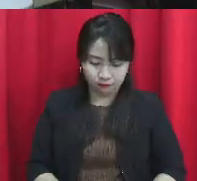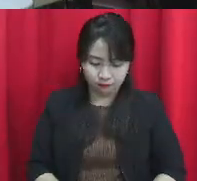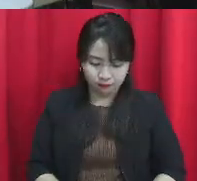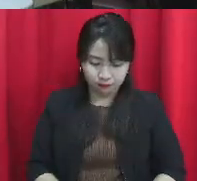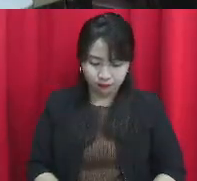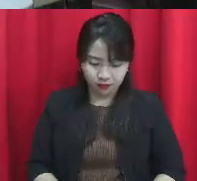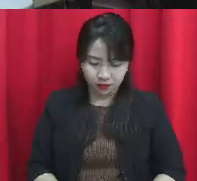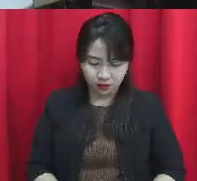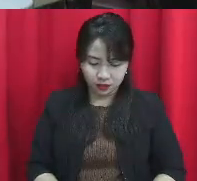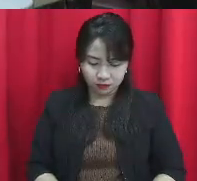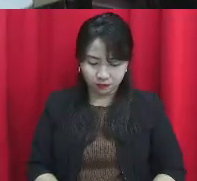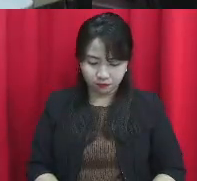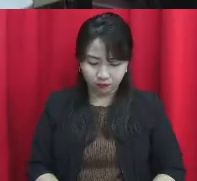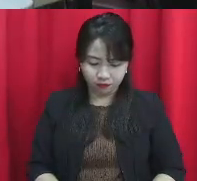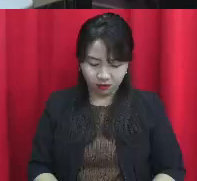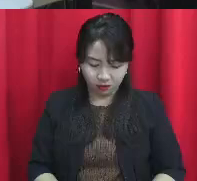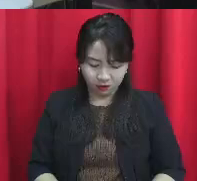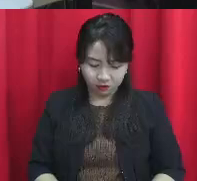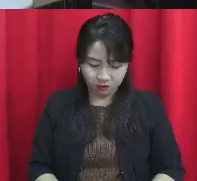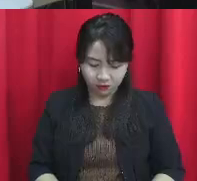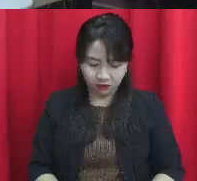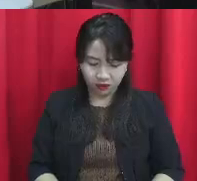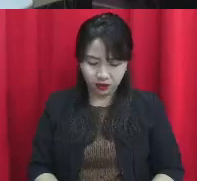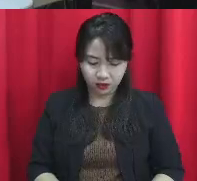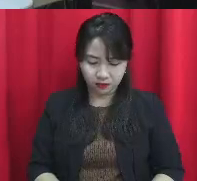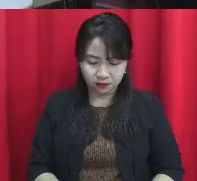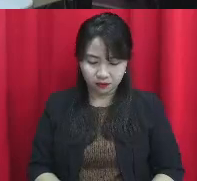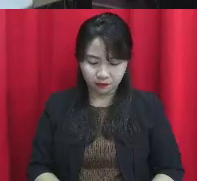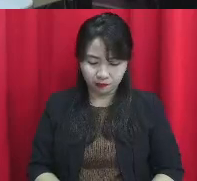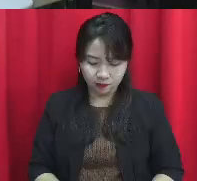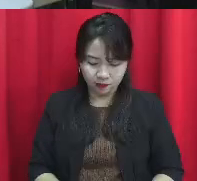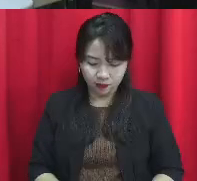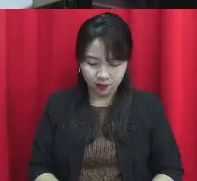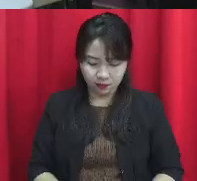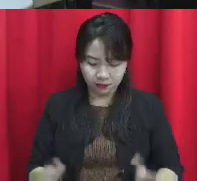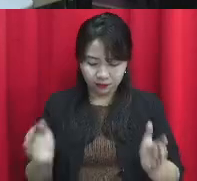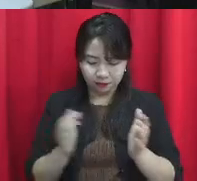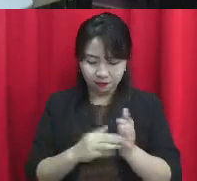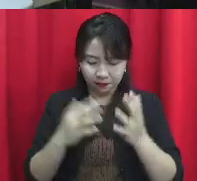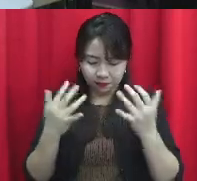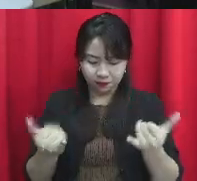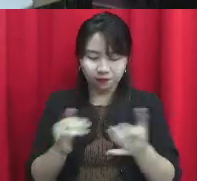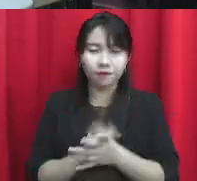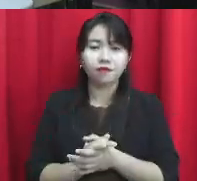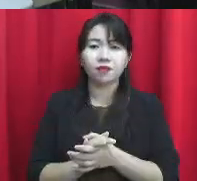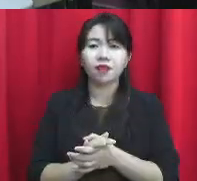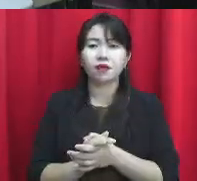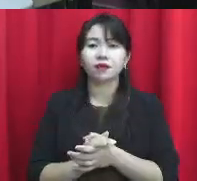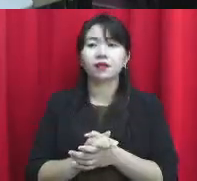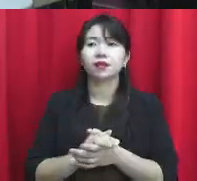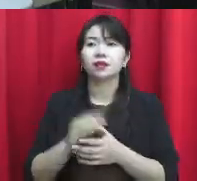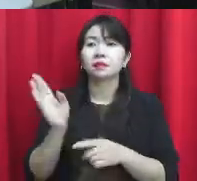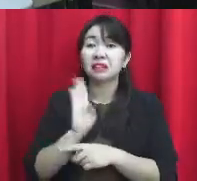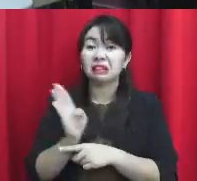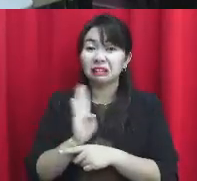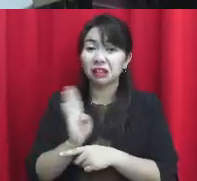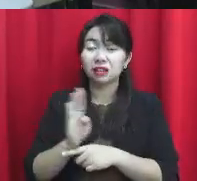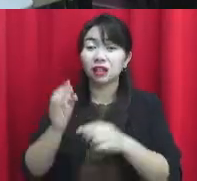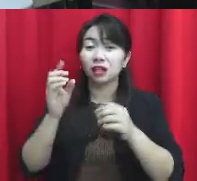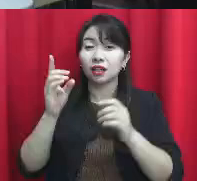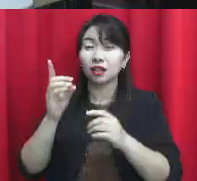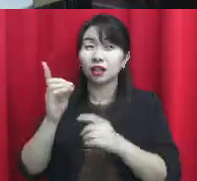not condem those cadets na Nagbalikan pero ah pagdating diyan ay nakatulog ng mahaba kasi kung